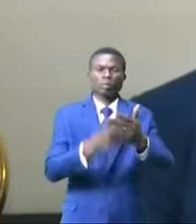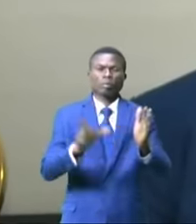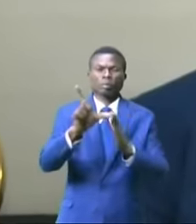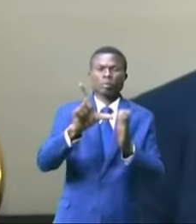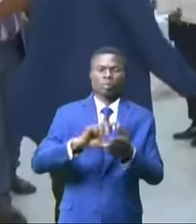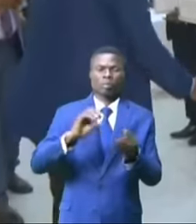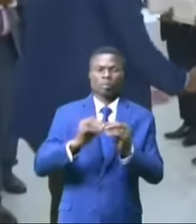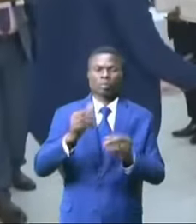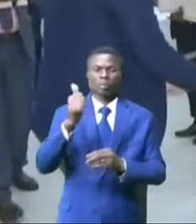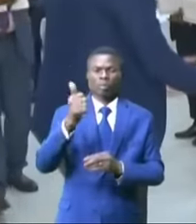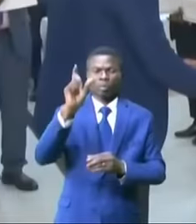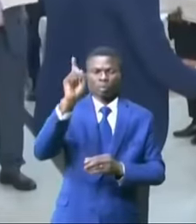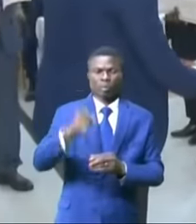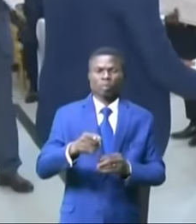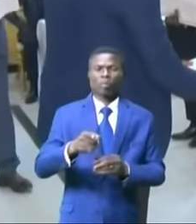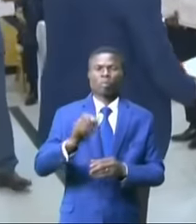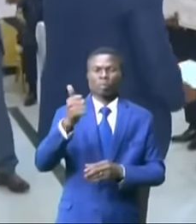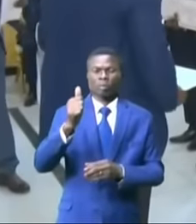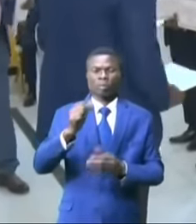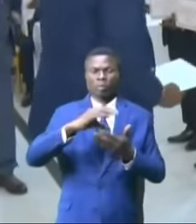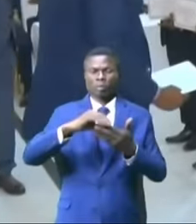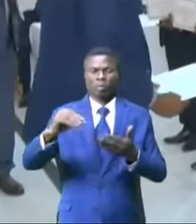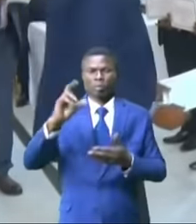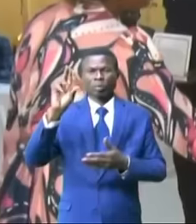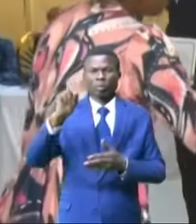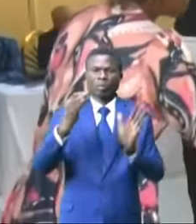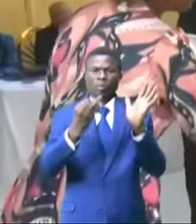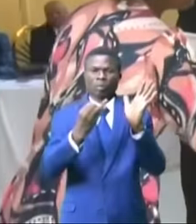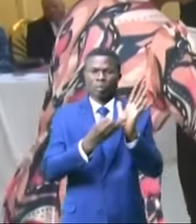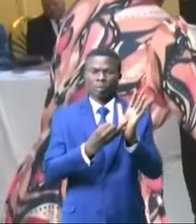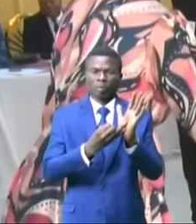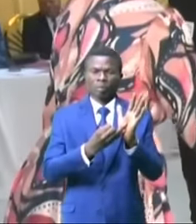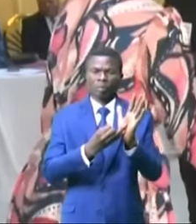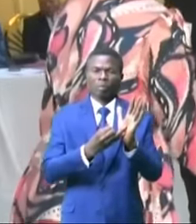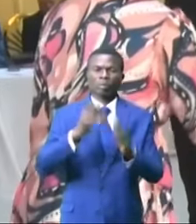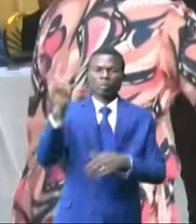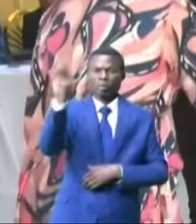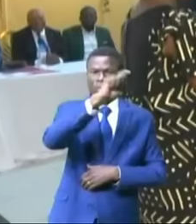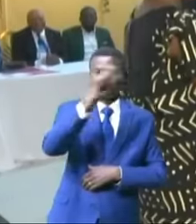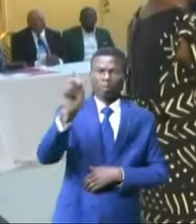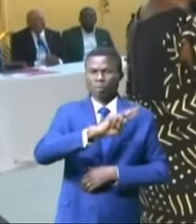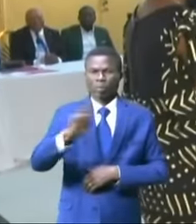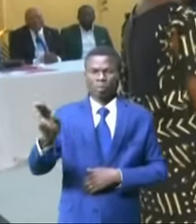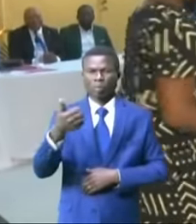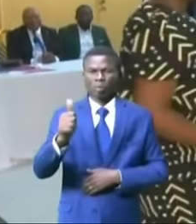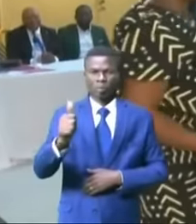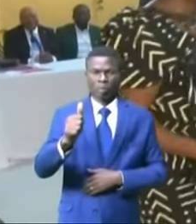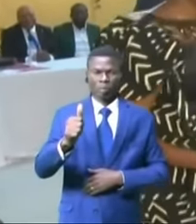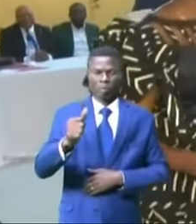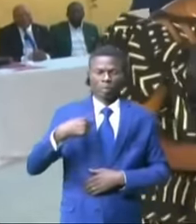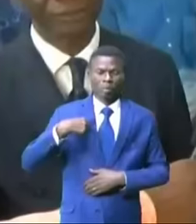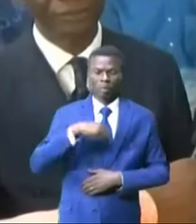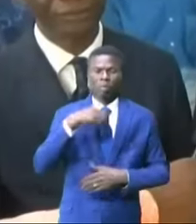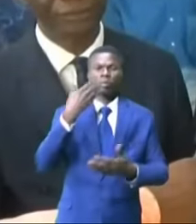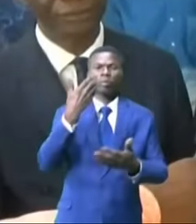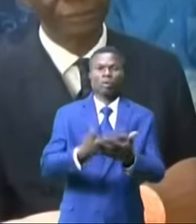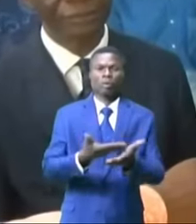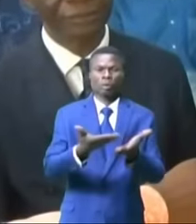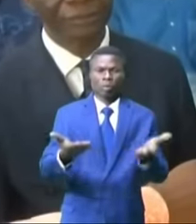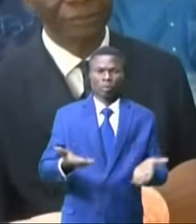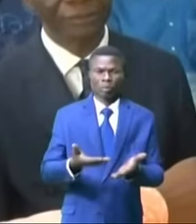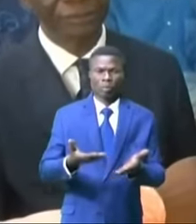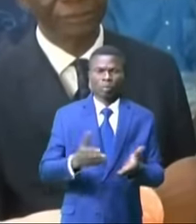numéro 10/010 du 27 avril 2010. Il faut remplir les missions de l'ARMP. Et dès que nous sommes arrivés,